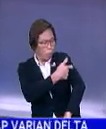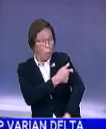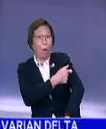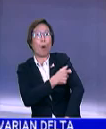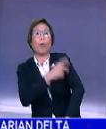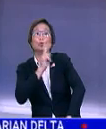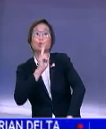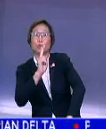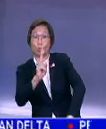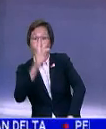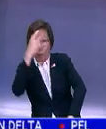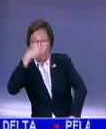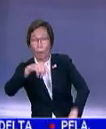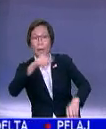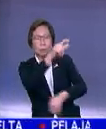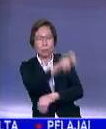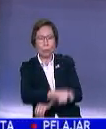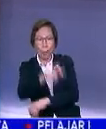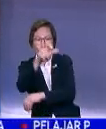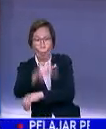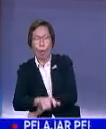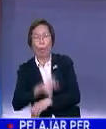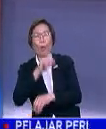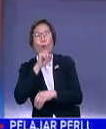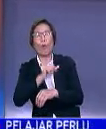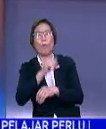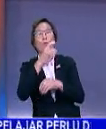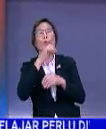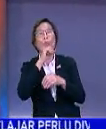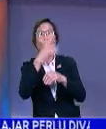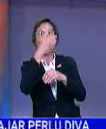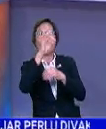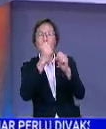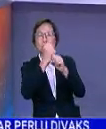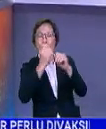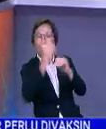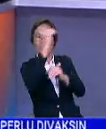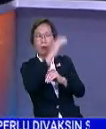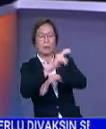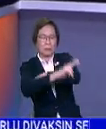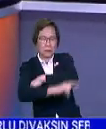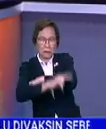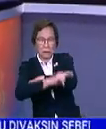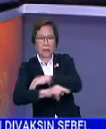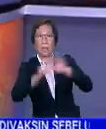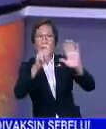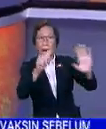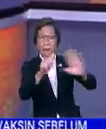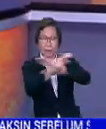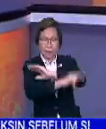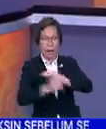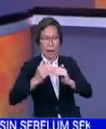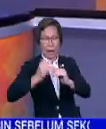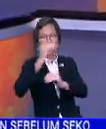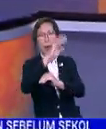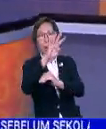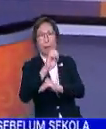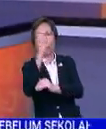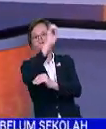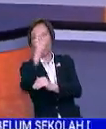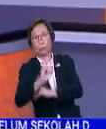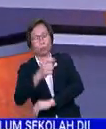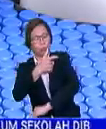vaksincom 19 sebagai populasi dewasa 18 tahun dan ke atas di negeri-negeri tersebut telah melebihi 40